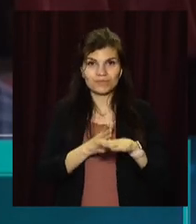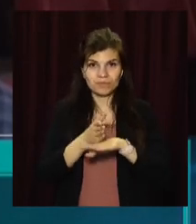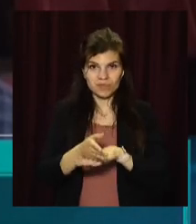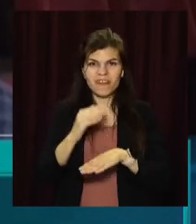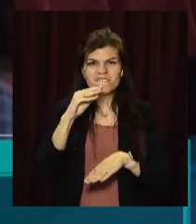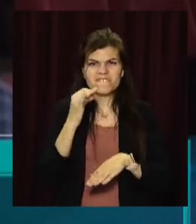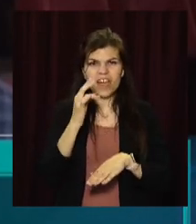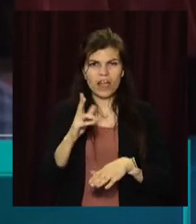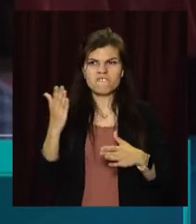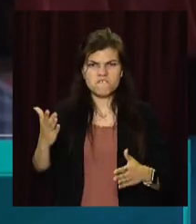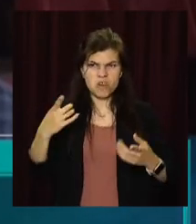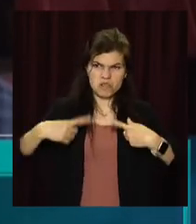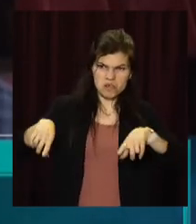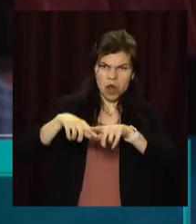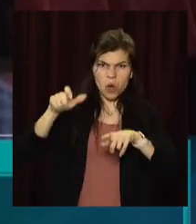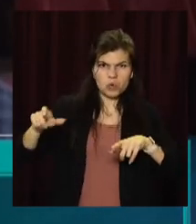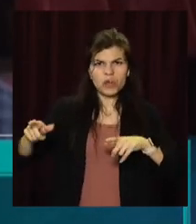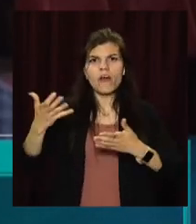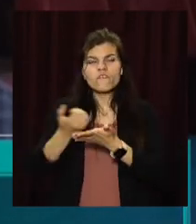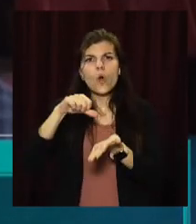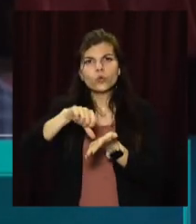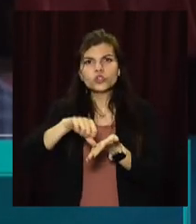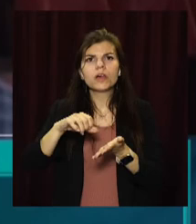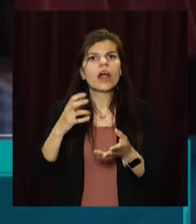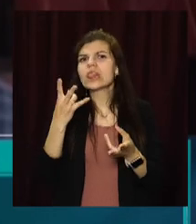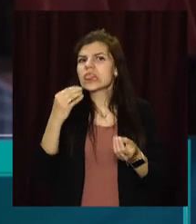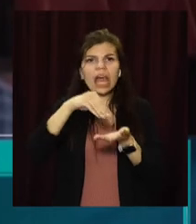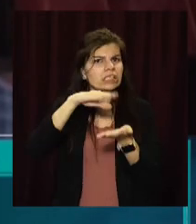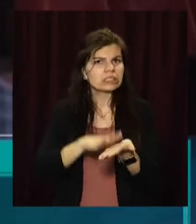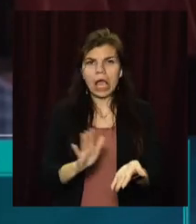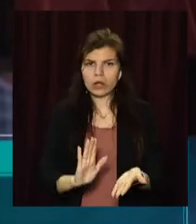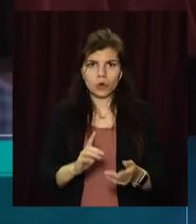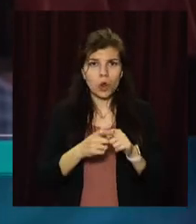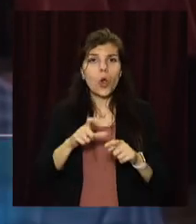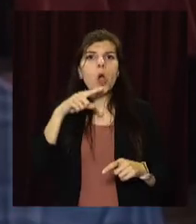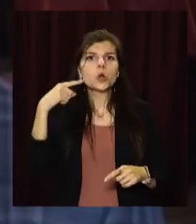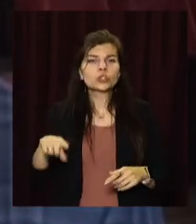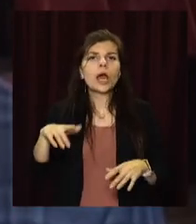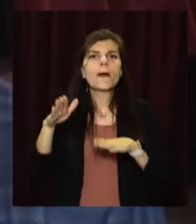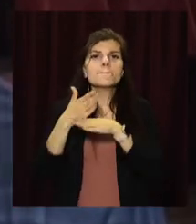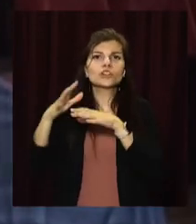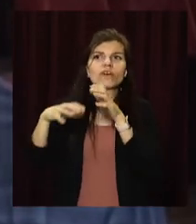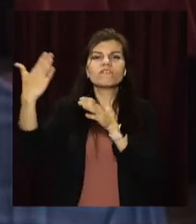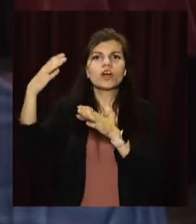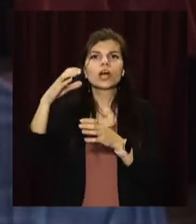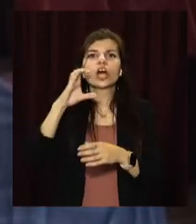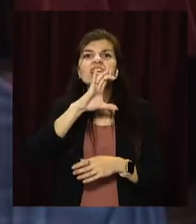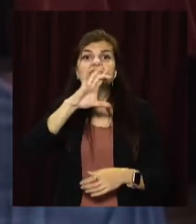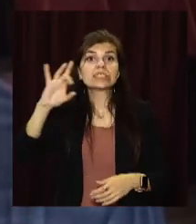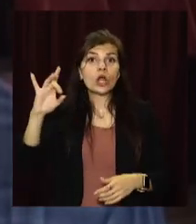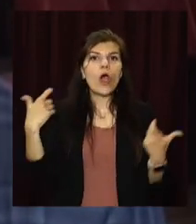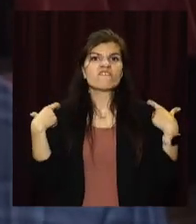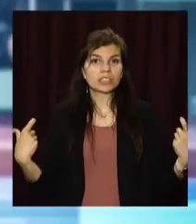фейкових органів Дніпропетровської області взяли участь члени незареєстрованого осередку Російського міжнародного союзу совєтських